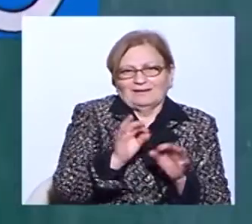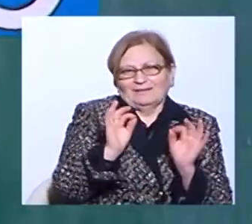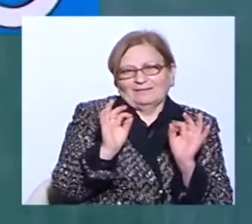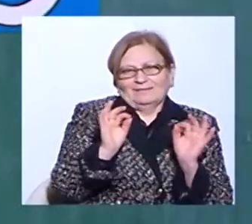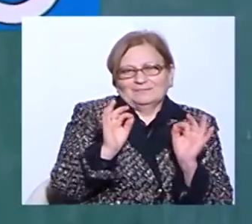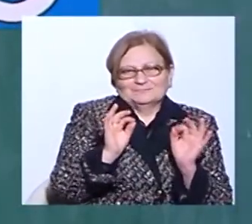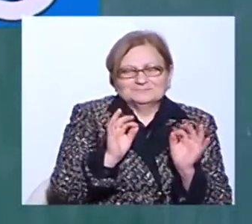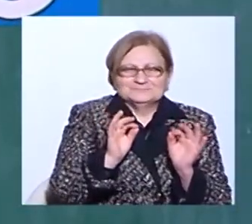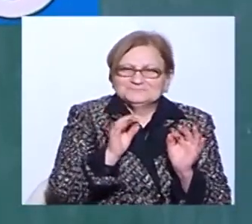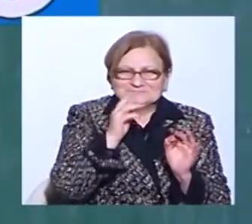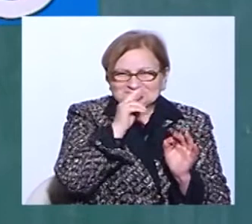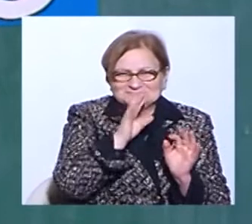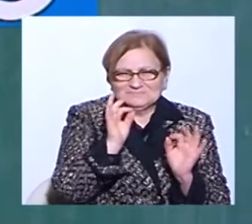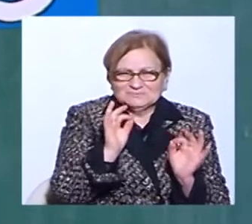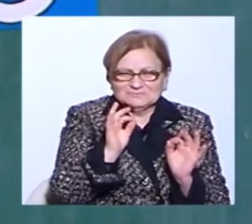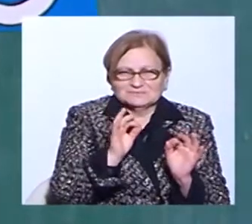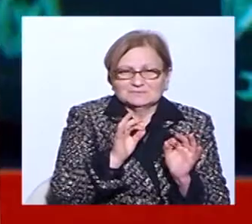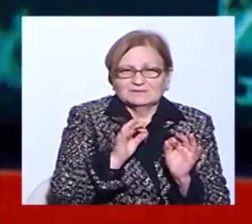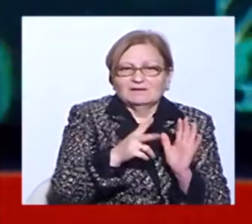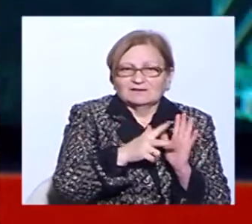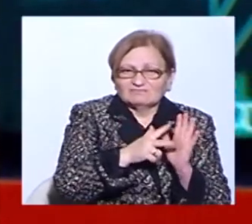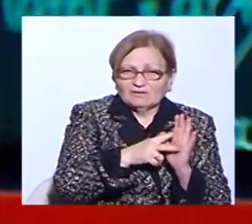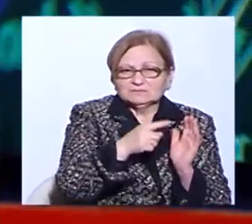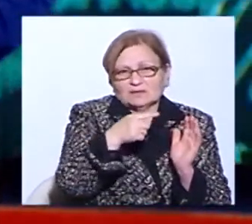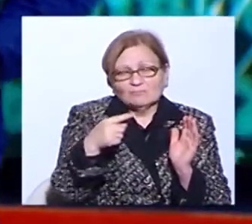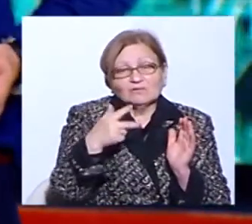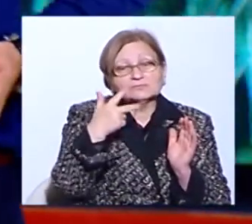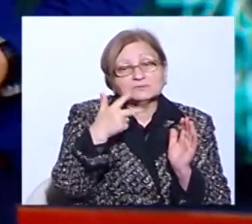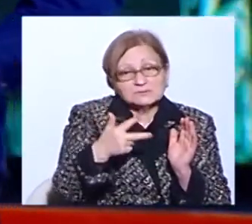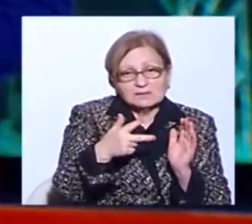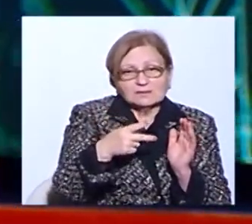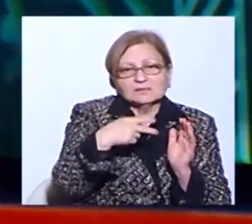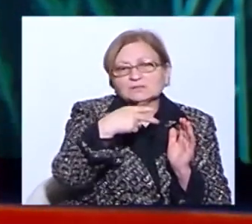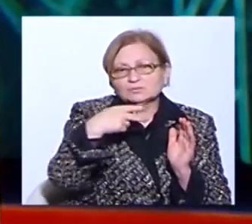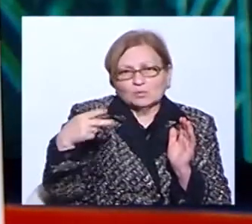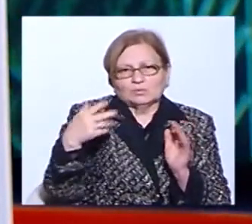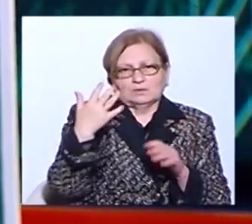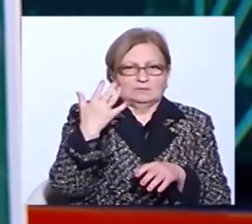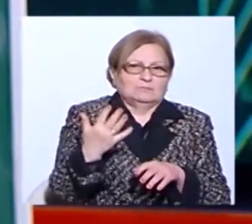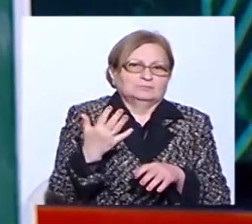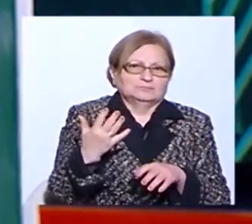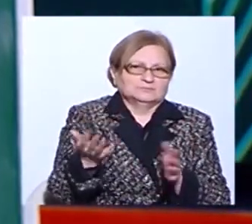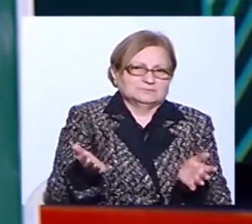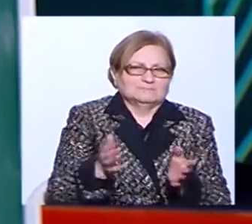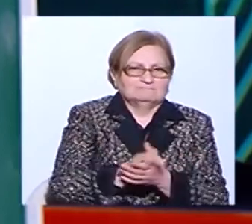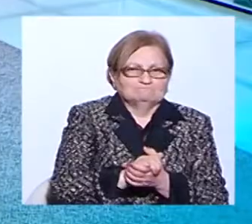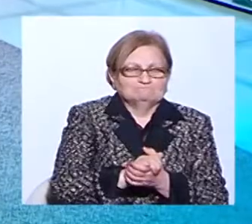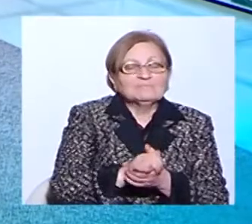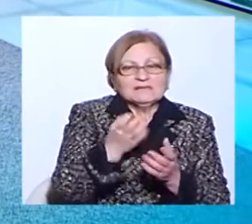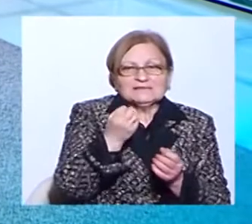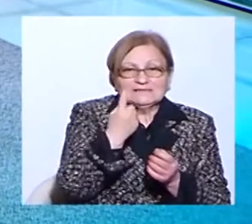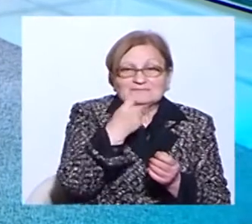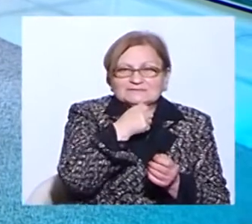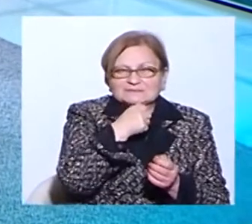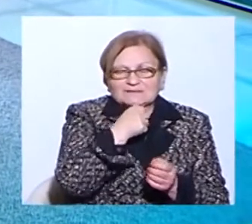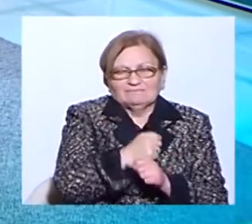არ შეგვშლია. შვენიერია. 8-ს გამოვაკლოთ 3, ნამდვილად 5-ია. მოდი კიდევ ერთი გავაკეთოთ.